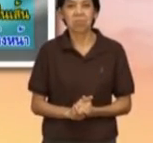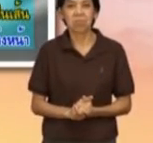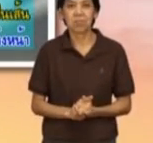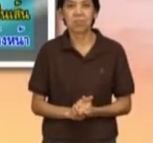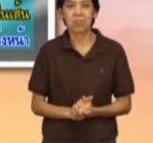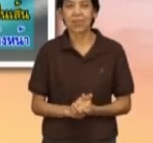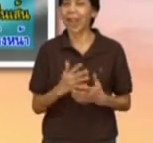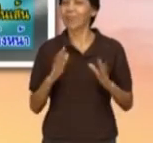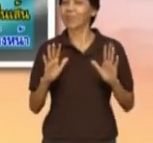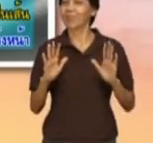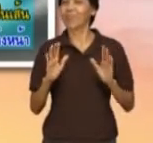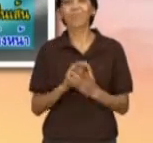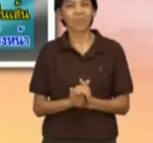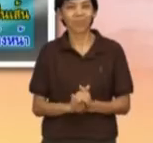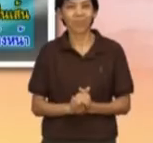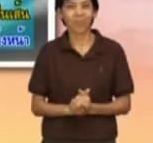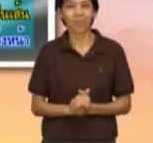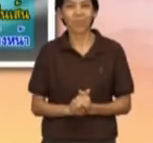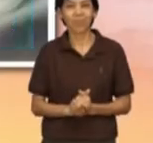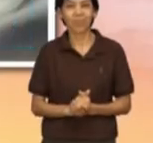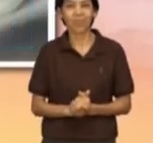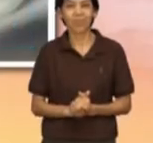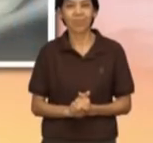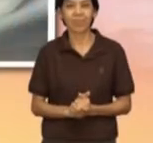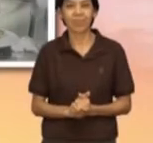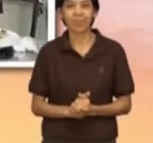เรียบร้อยค่ะอาจารย